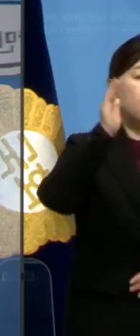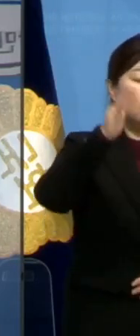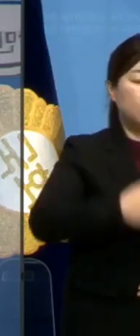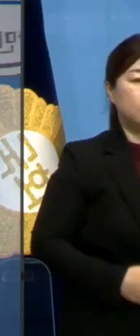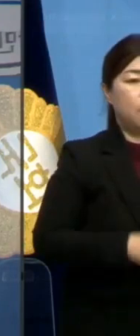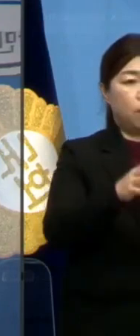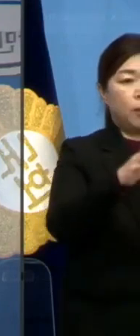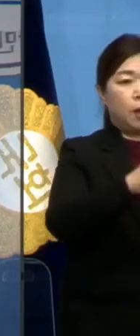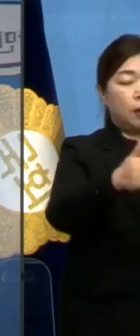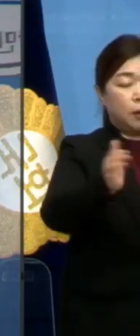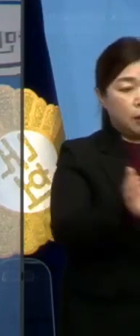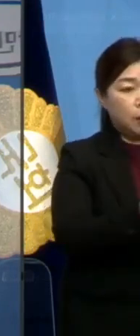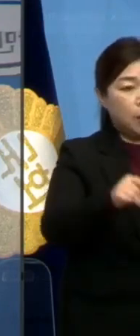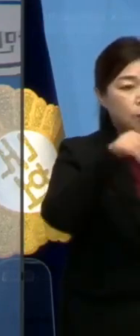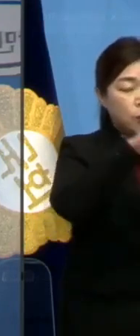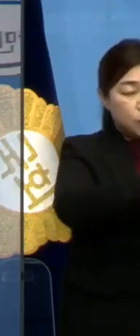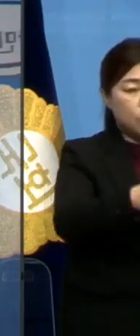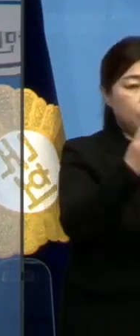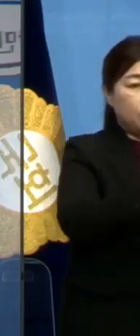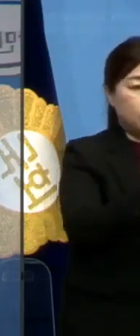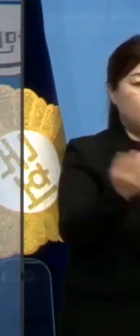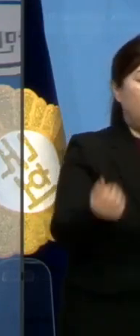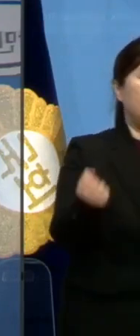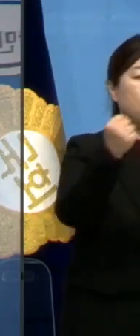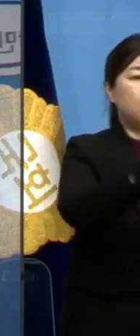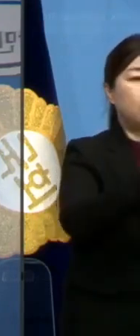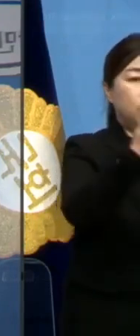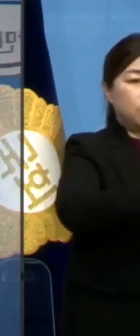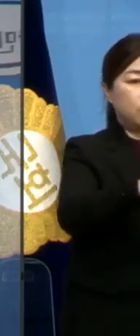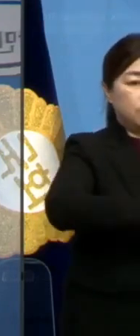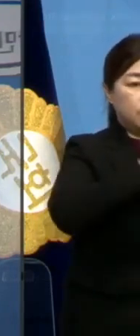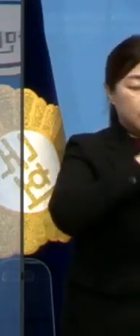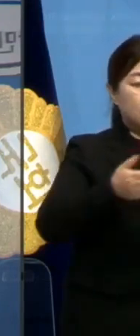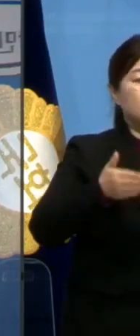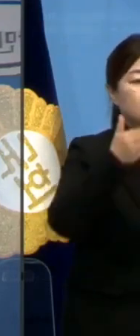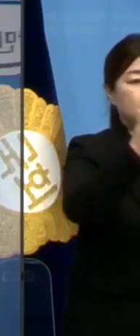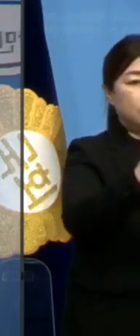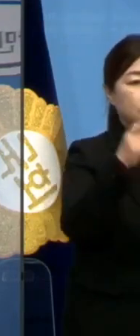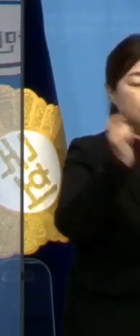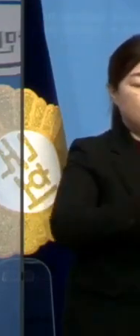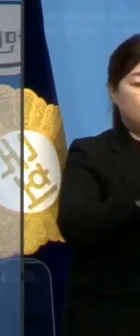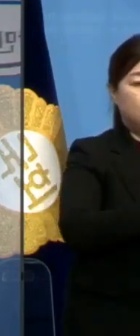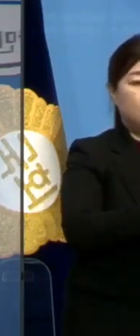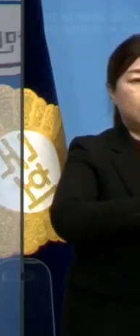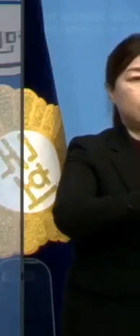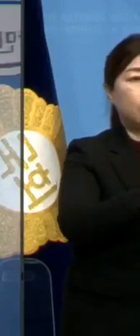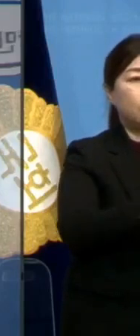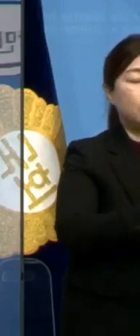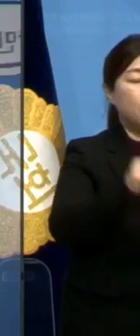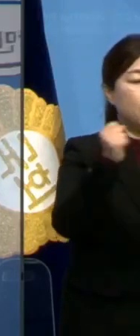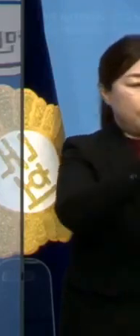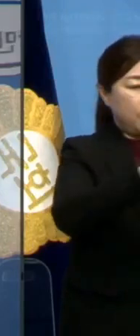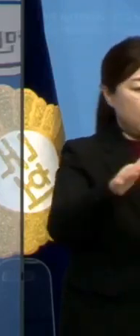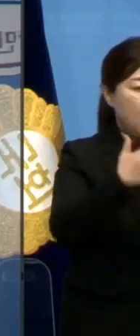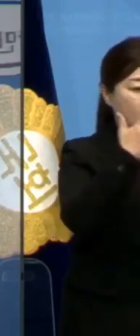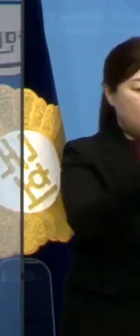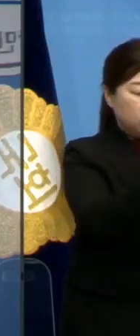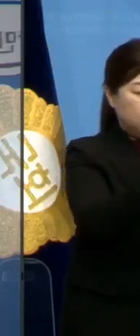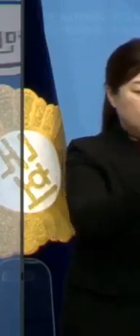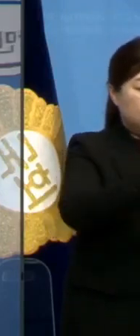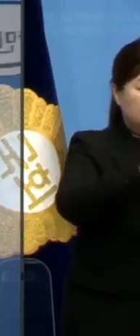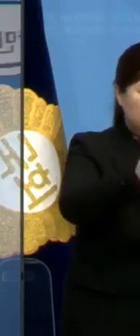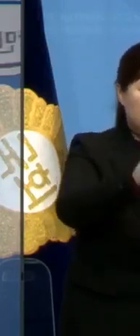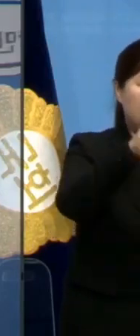국내 당이 민주화 법치 를 회복하고 공정과정 회의를 굳건하게 간다면 겨울 바다 얼음이 아무리